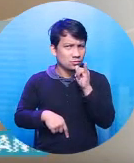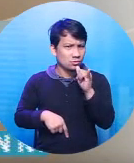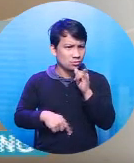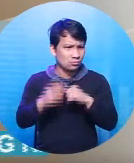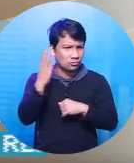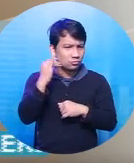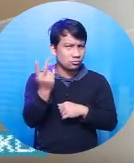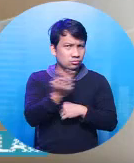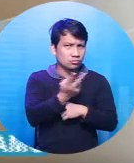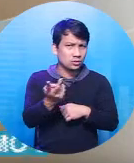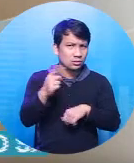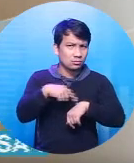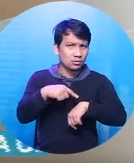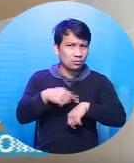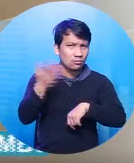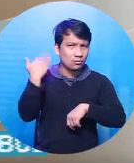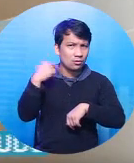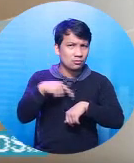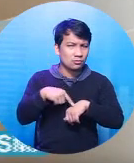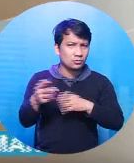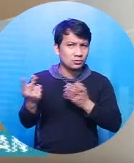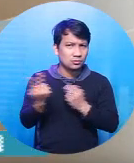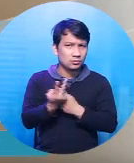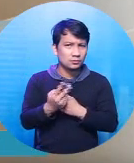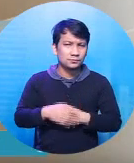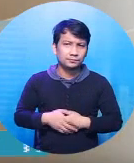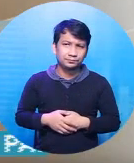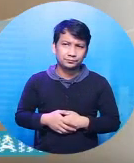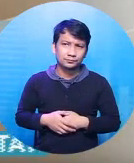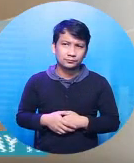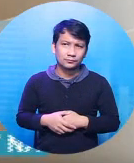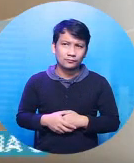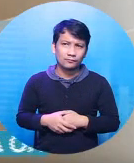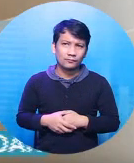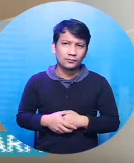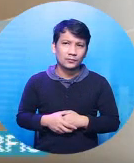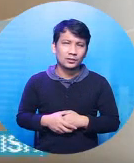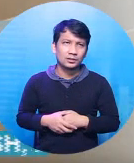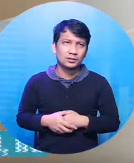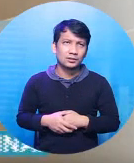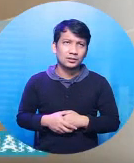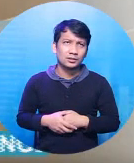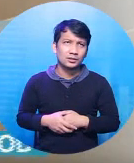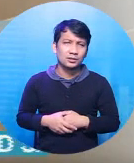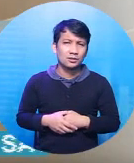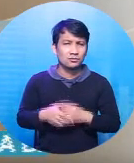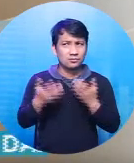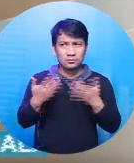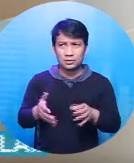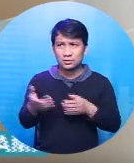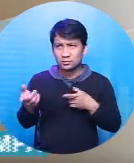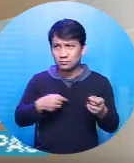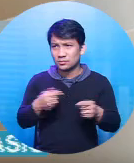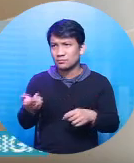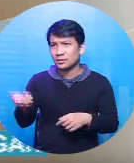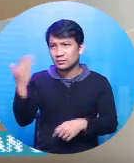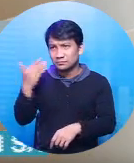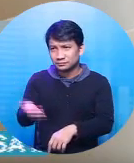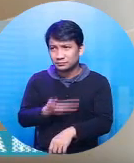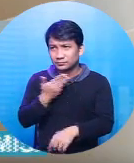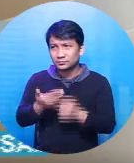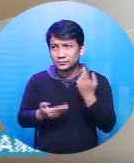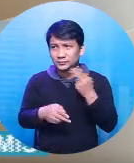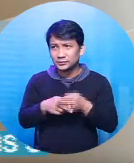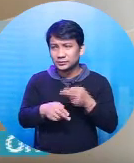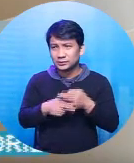hindi kayo nakainom at that time? Opo. Okay. So, matagal nyo nang ginagawa nga to.